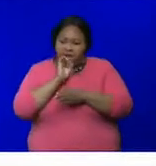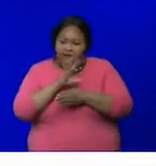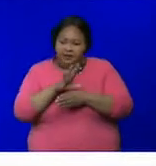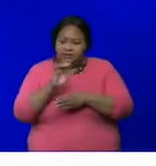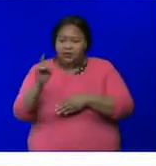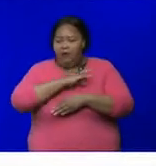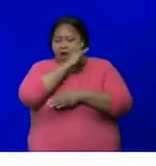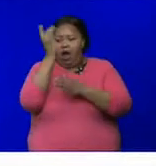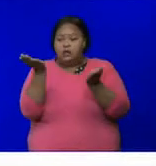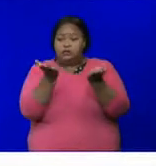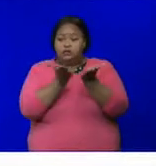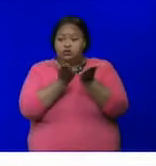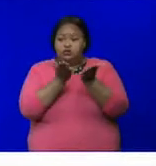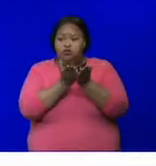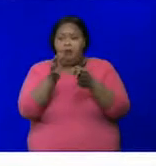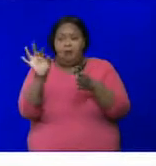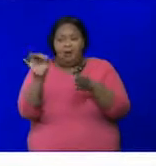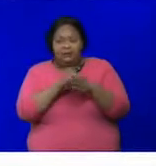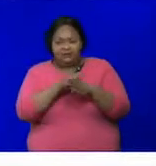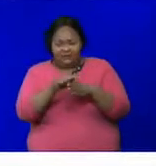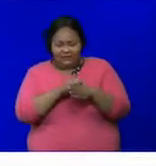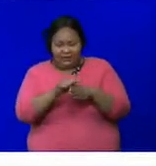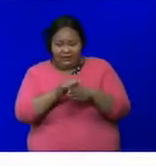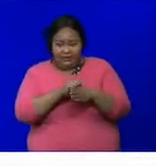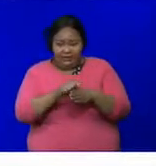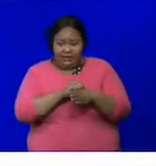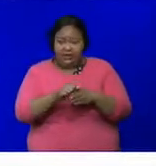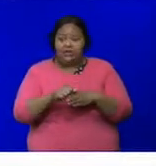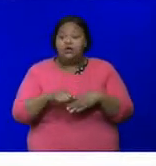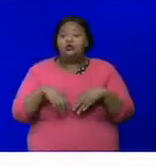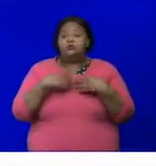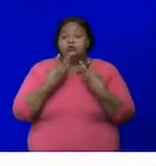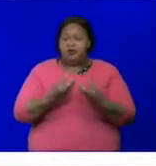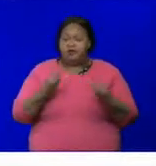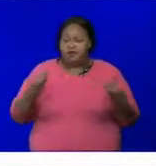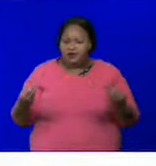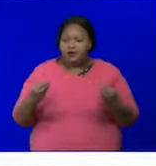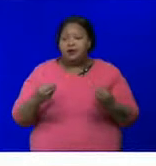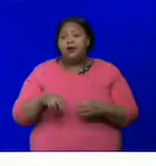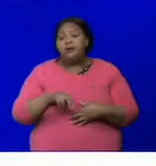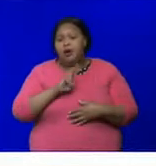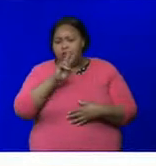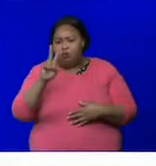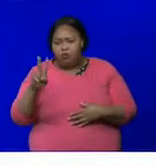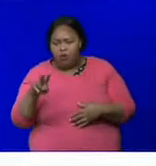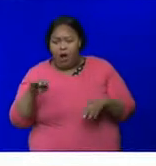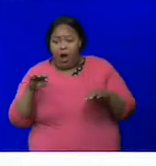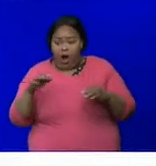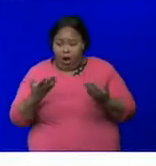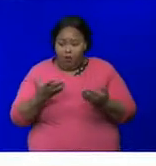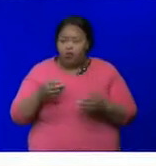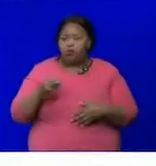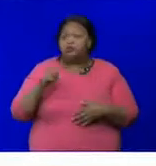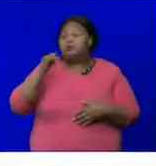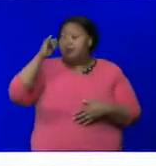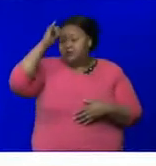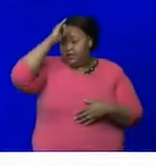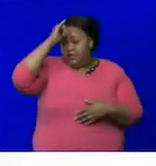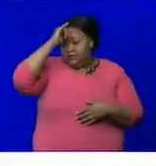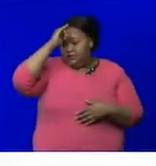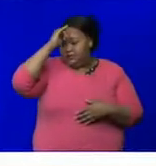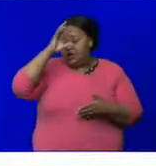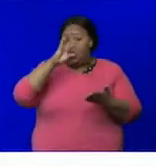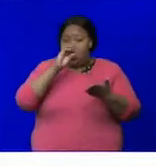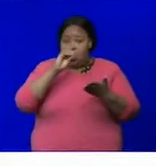kokuthi babhale i-aptitude test lehlola kuthi umfundzi unakho nolini. Labo thishela bahlanganele